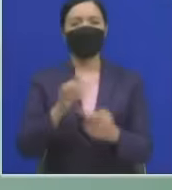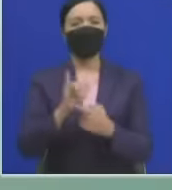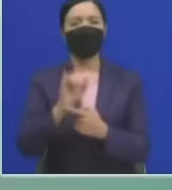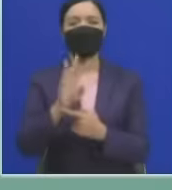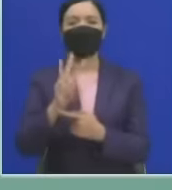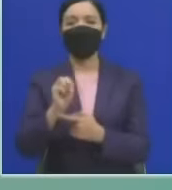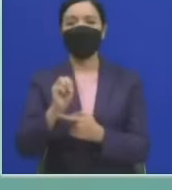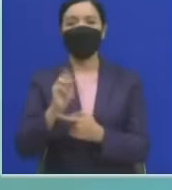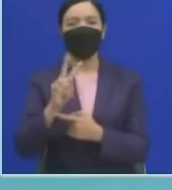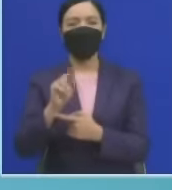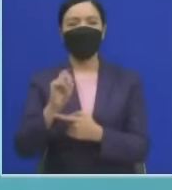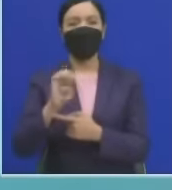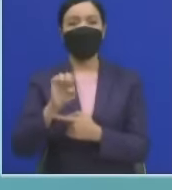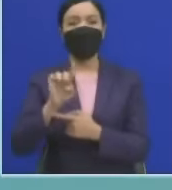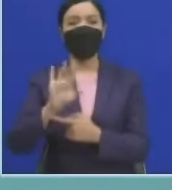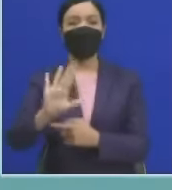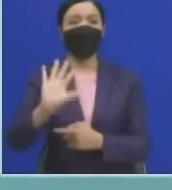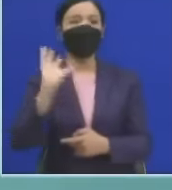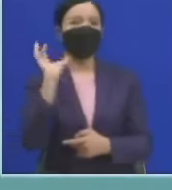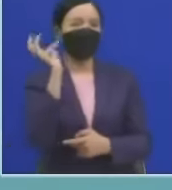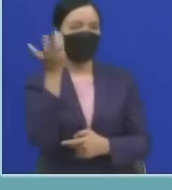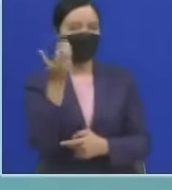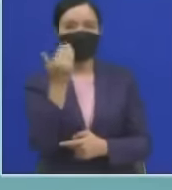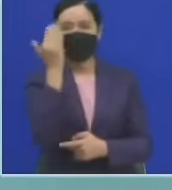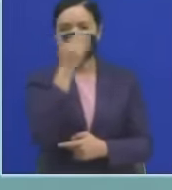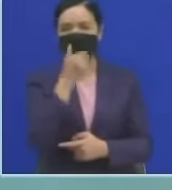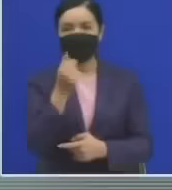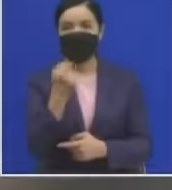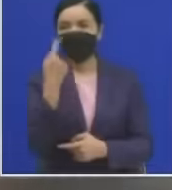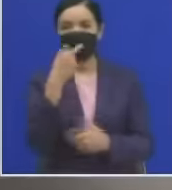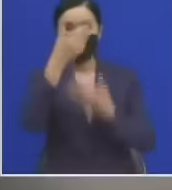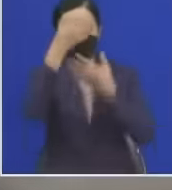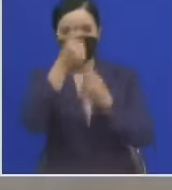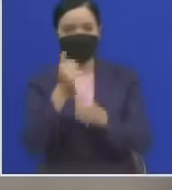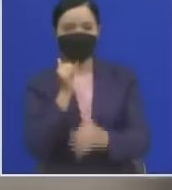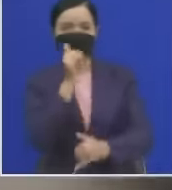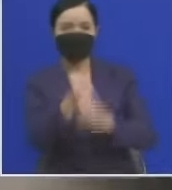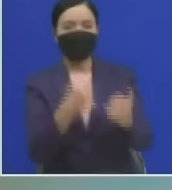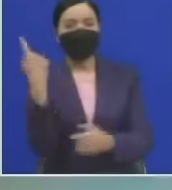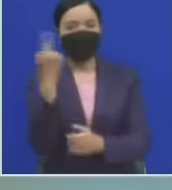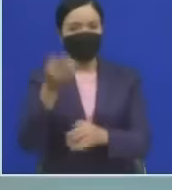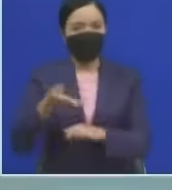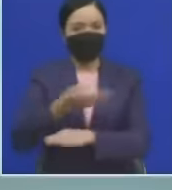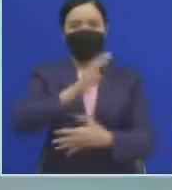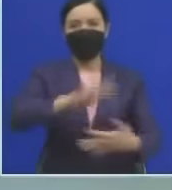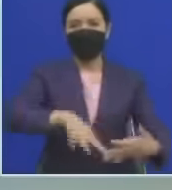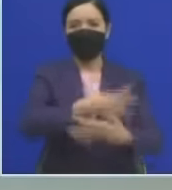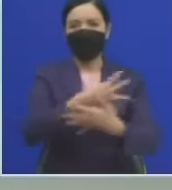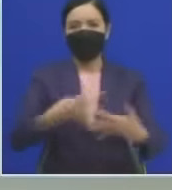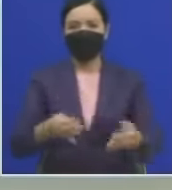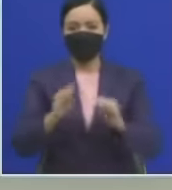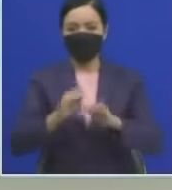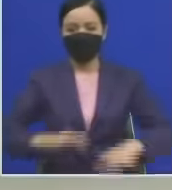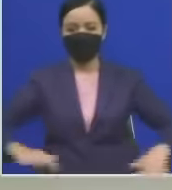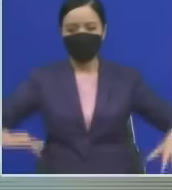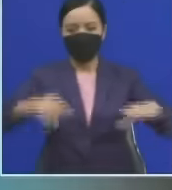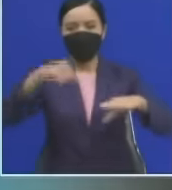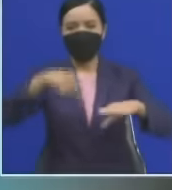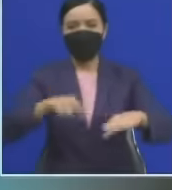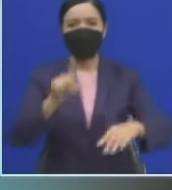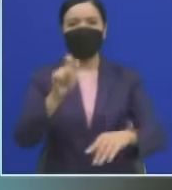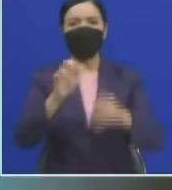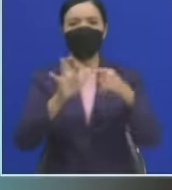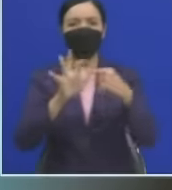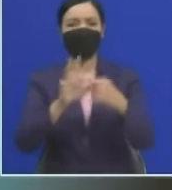ณีของโลก ค ่ ะ เห็นไหมฮะนี่ถ้าใครสนใจจะไปเที่ยวก็วางแผนนะอ่าวมายาแต่ต้องจ